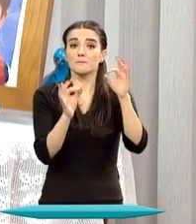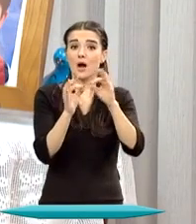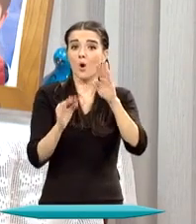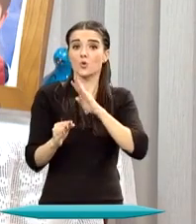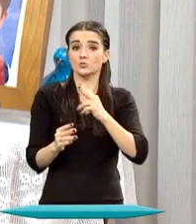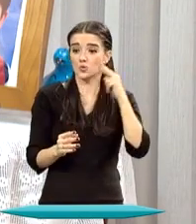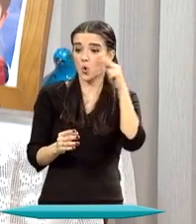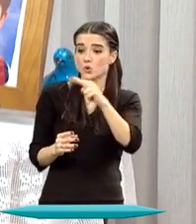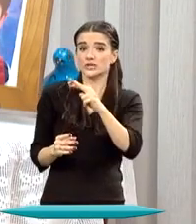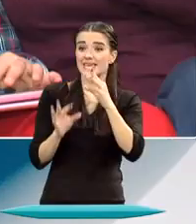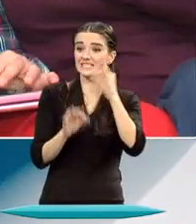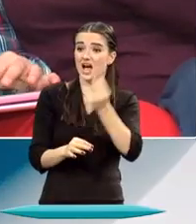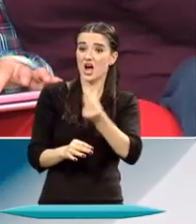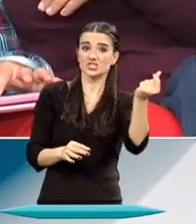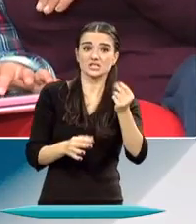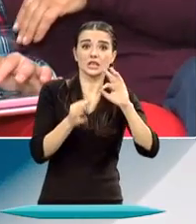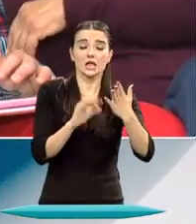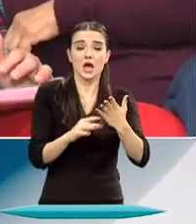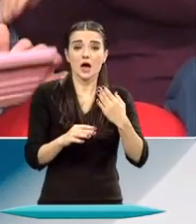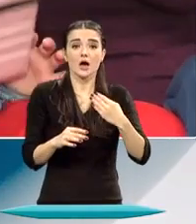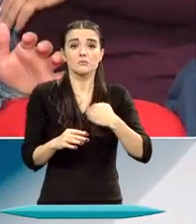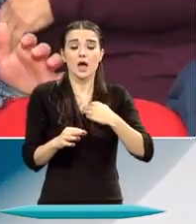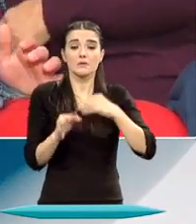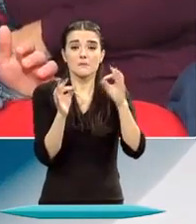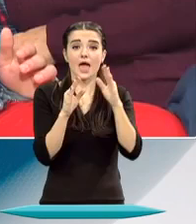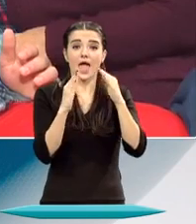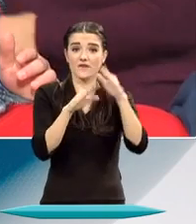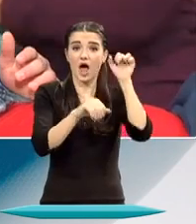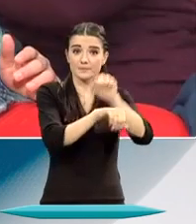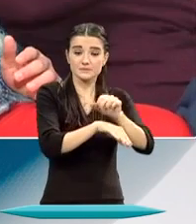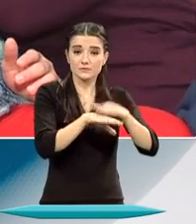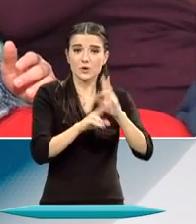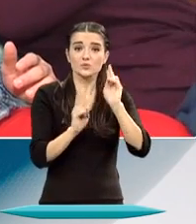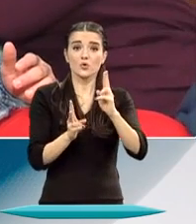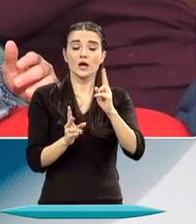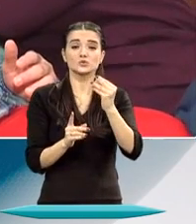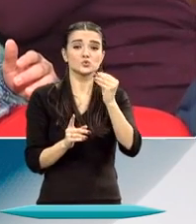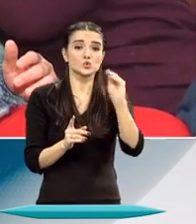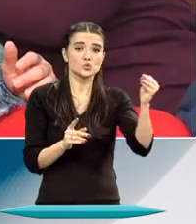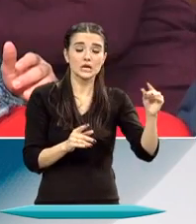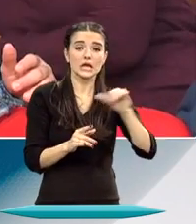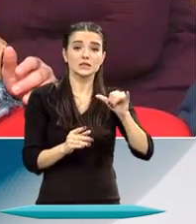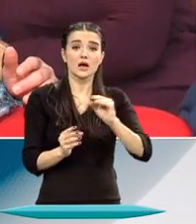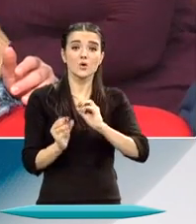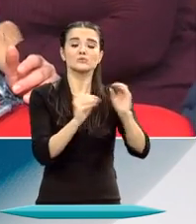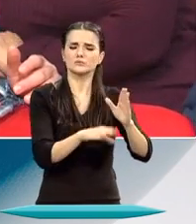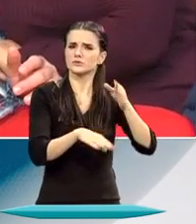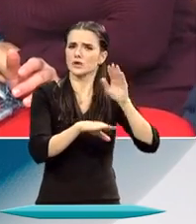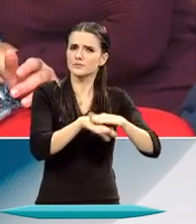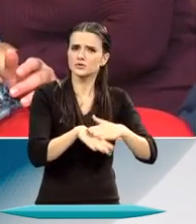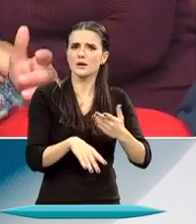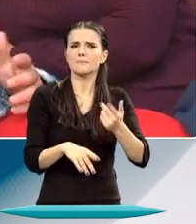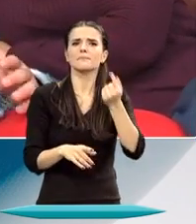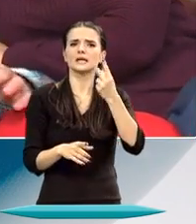diye ben Baha'yı çıkartmayacak mıyım? Arkadaşlarımın evine gitmeyecek miyim? Ya da normal çocukların yanına sokmayacak mıyım? Sokacağım. Hani o süreci de birazcık dürte dürte